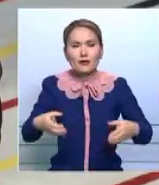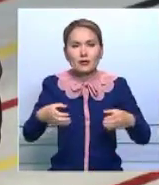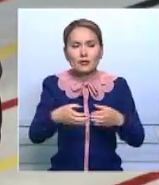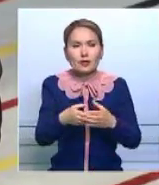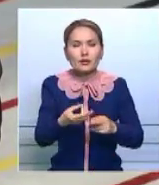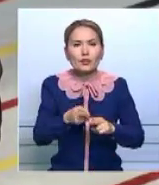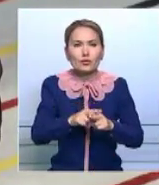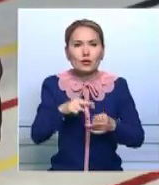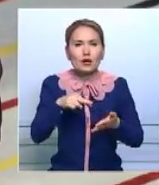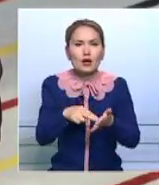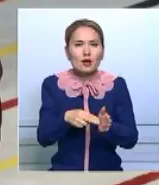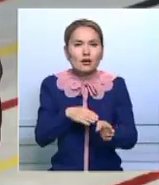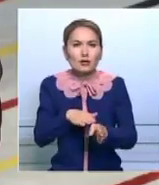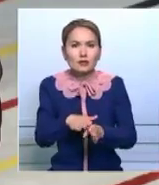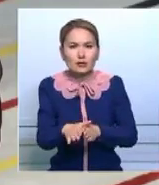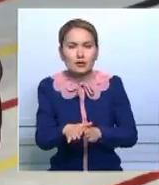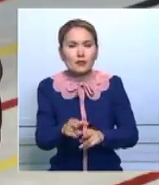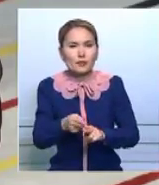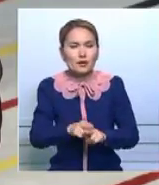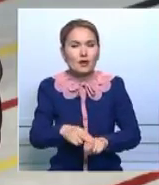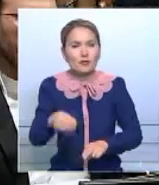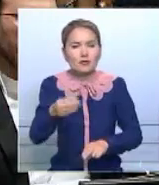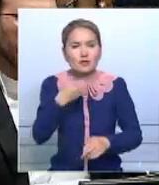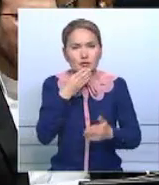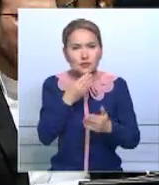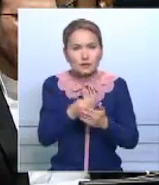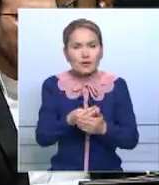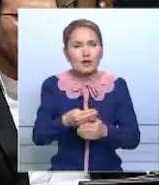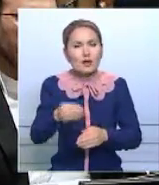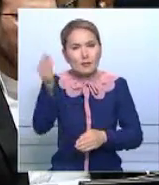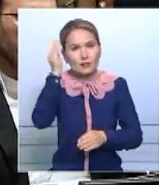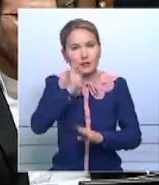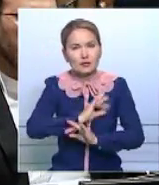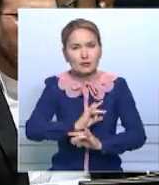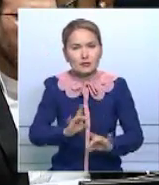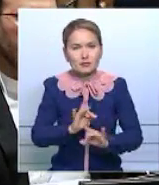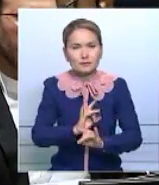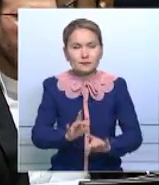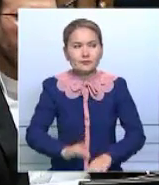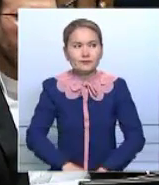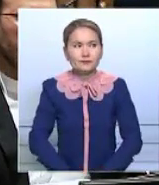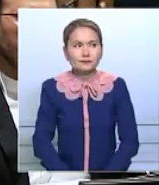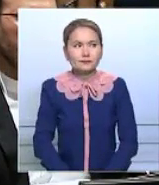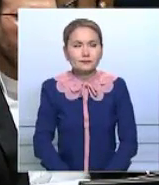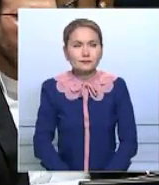делегациясы тың бастамаларды жүзеге асыру жолдарын қарастырып, тараптар пікіріне құлақ асты.